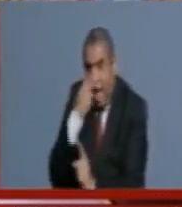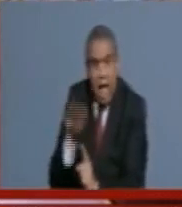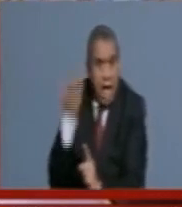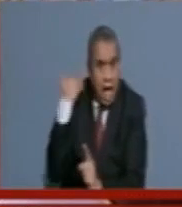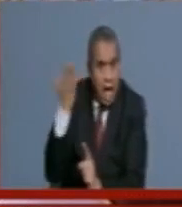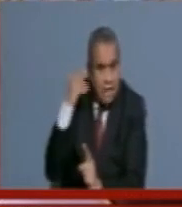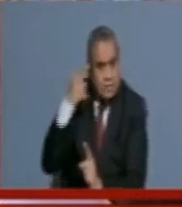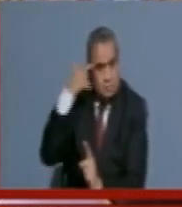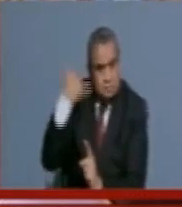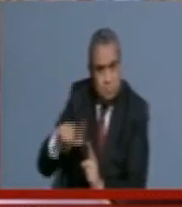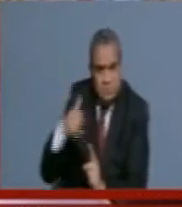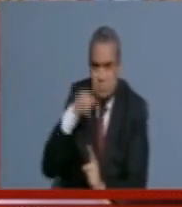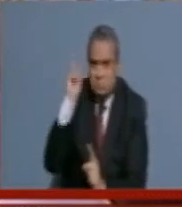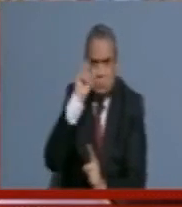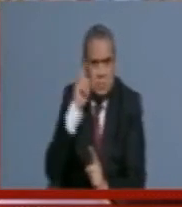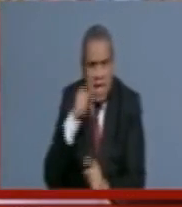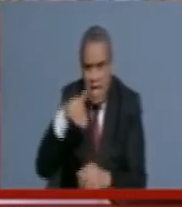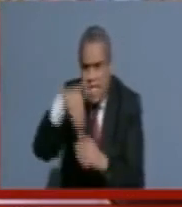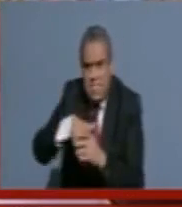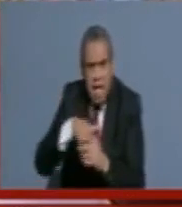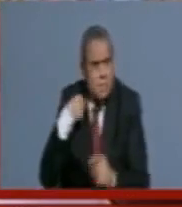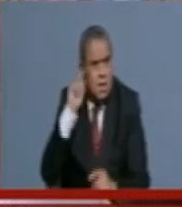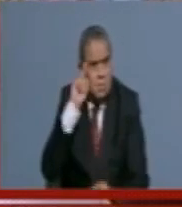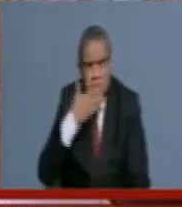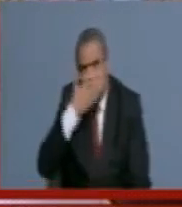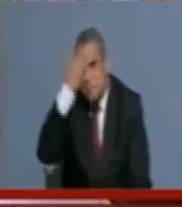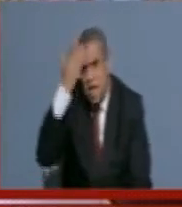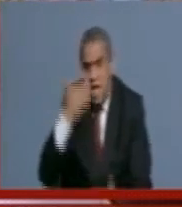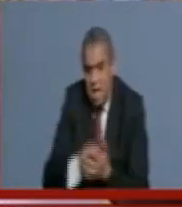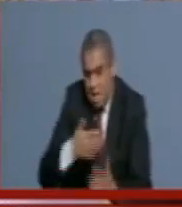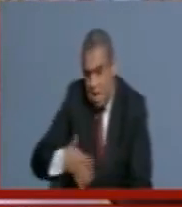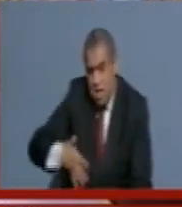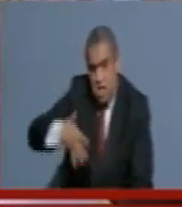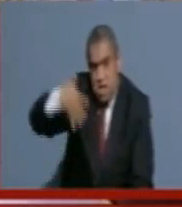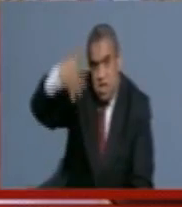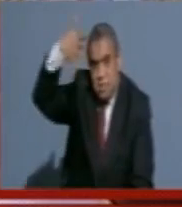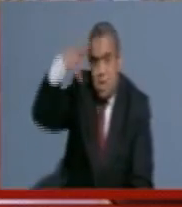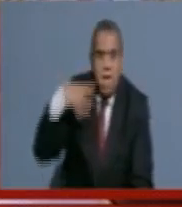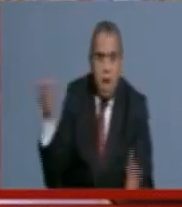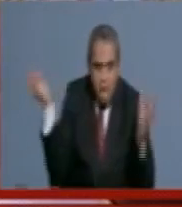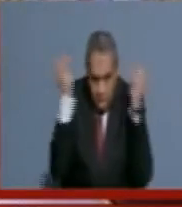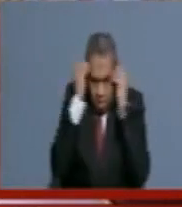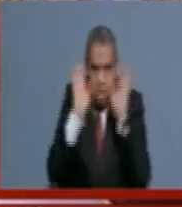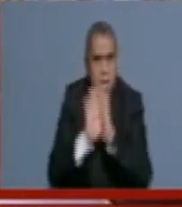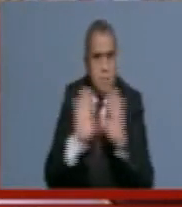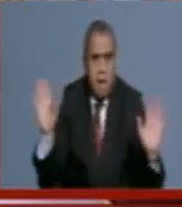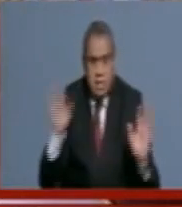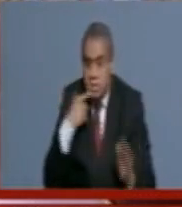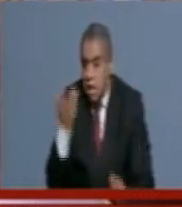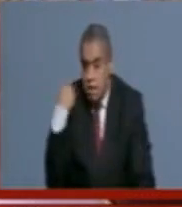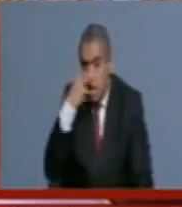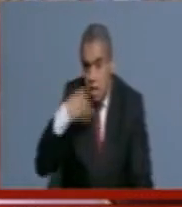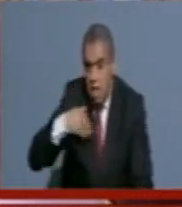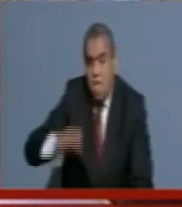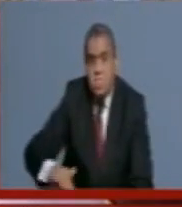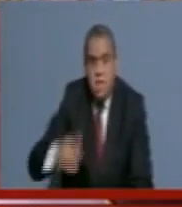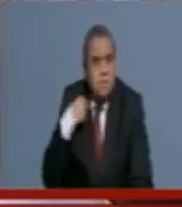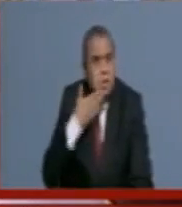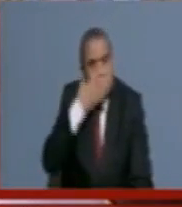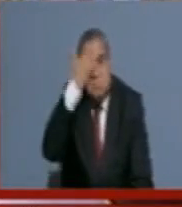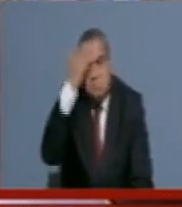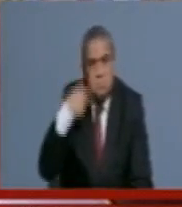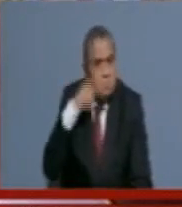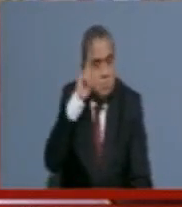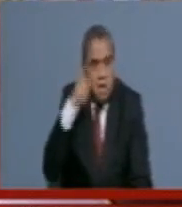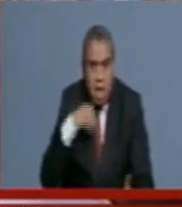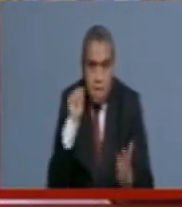يعني انتخابات ما كناش نفهمها، فهمناها لما كبرنا وبدينا نشرف عليها. انما لما ابتدي من وانا طفل صغير في بيتي اشوف